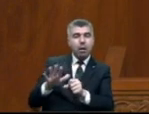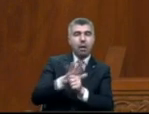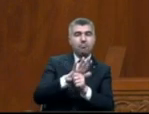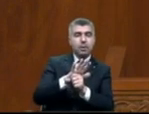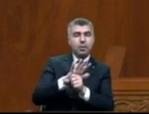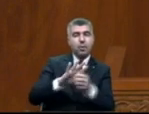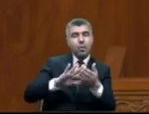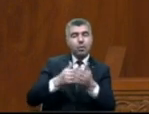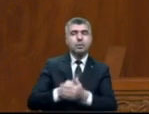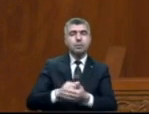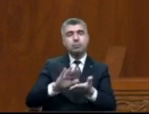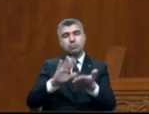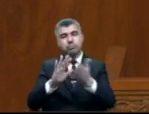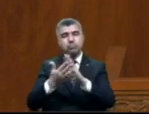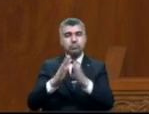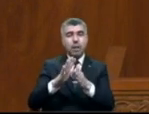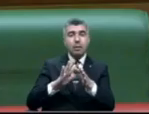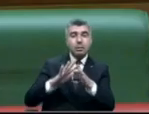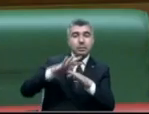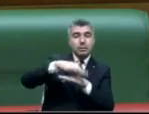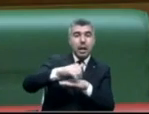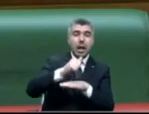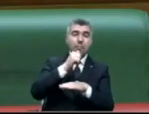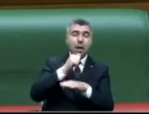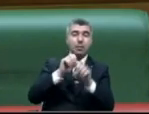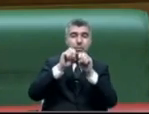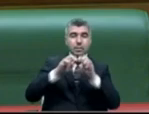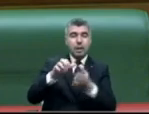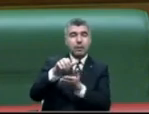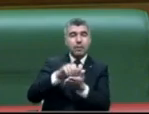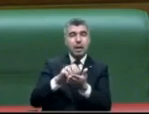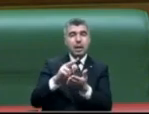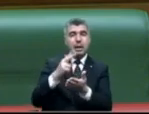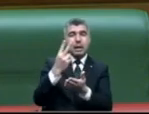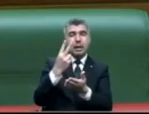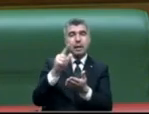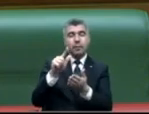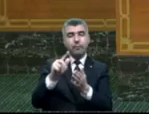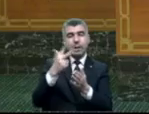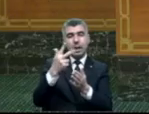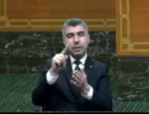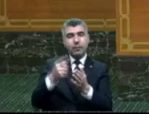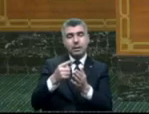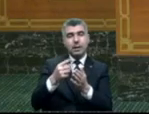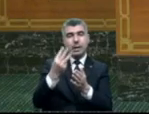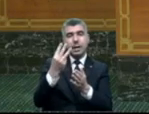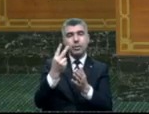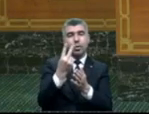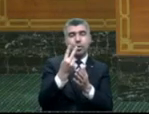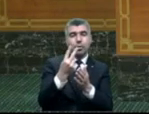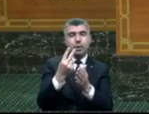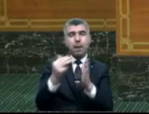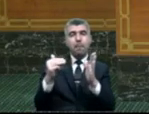الجوفية، وبلغت حقينة السدود الموجهة للأغراض الفلاحية 3.23 متر مكعب، دخلت